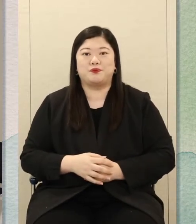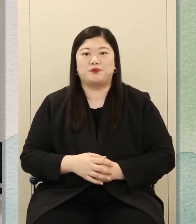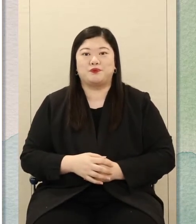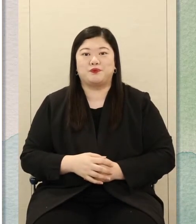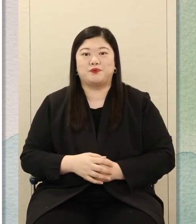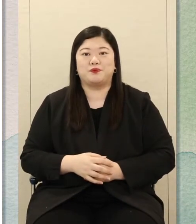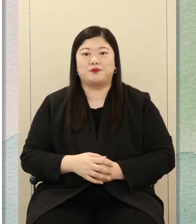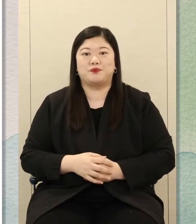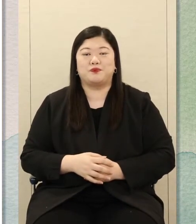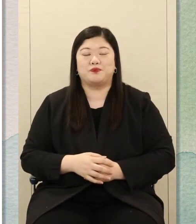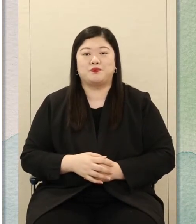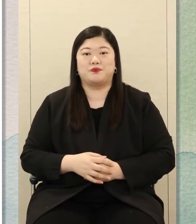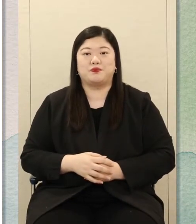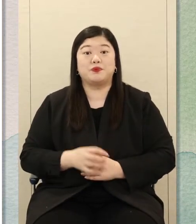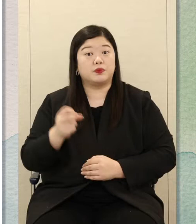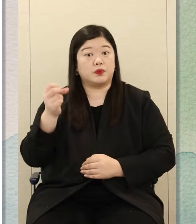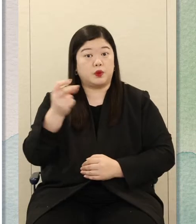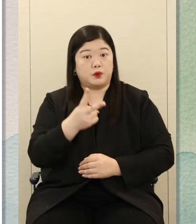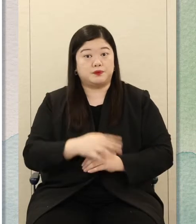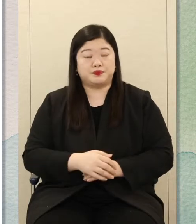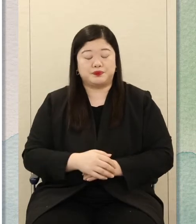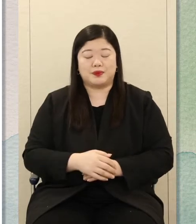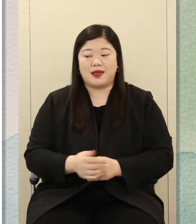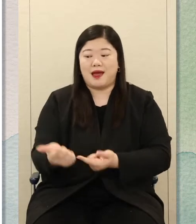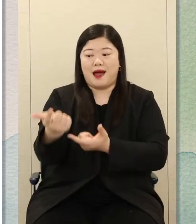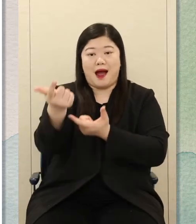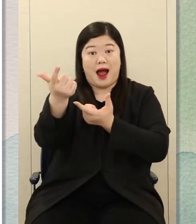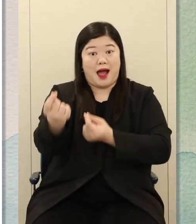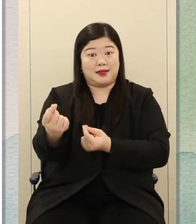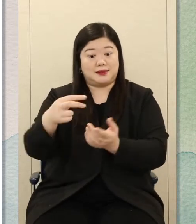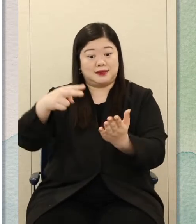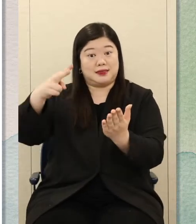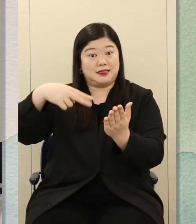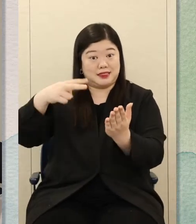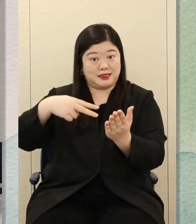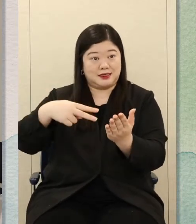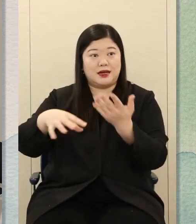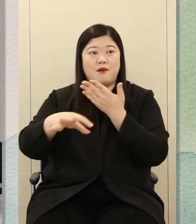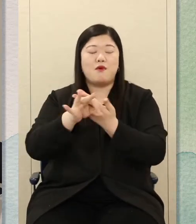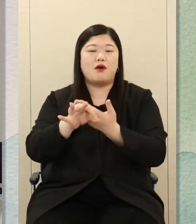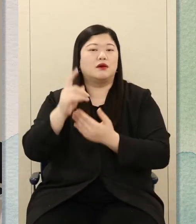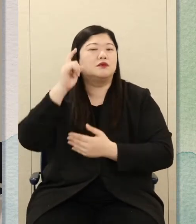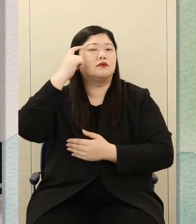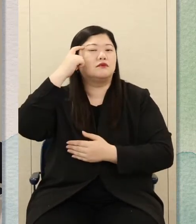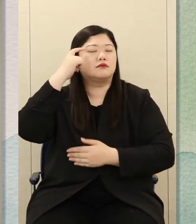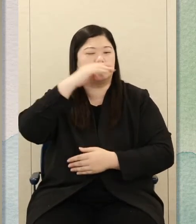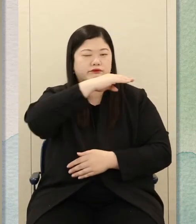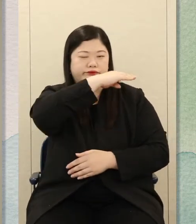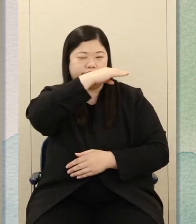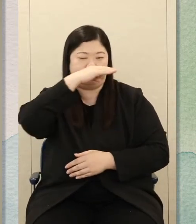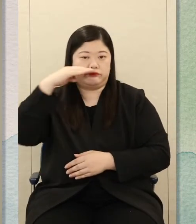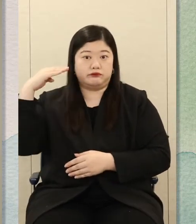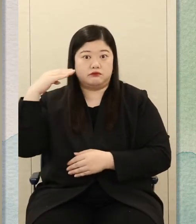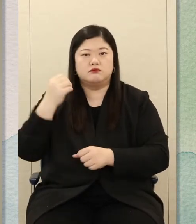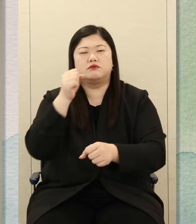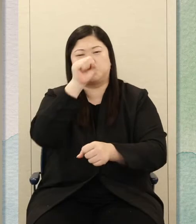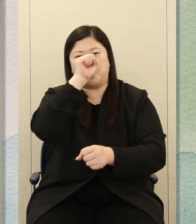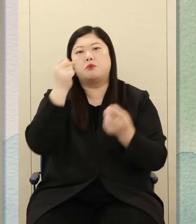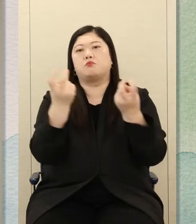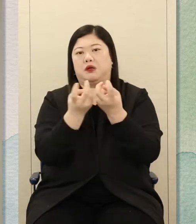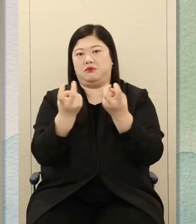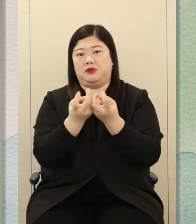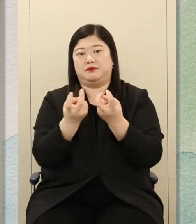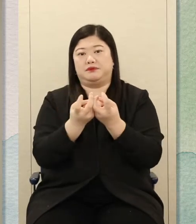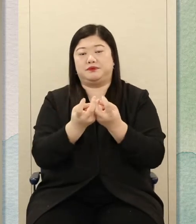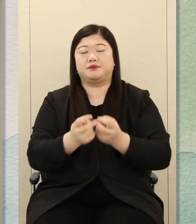그리고 가치 읽기는 올바른 가치를 정립하는 방법이다라고 생각하는데 제일 중요한